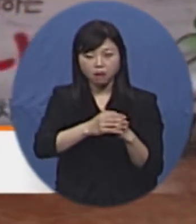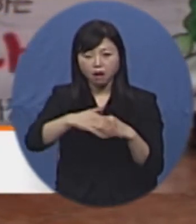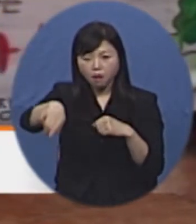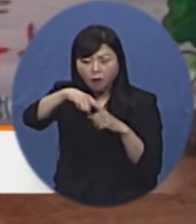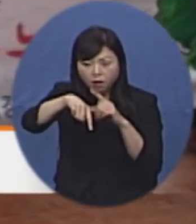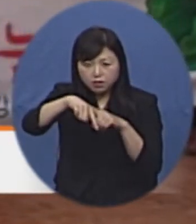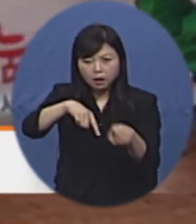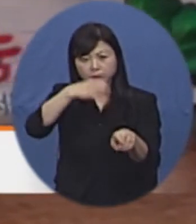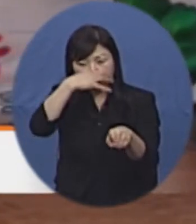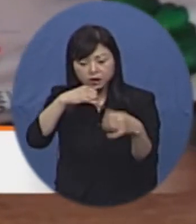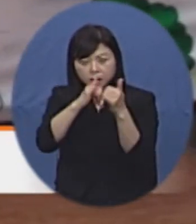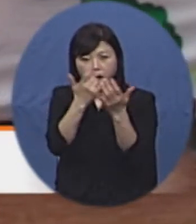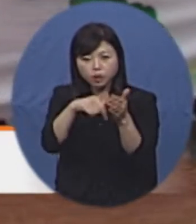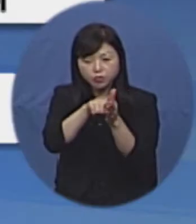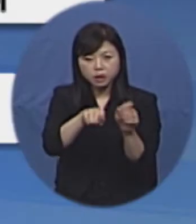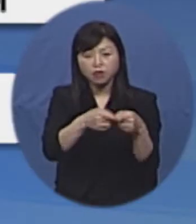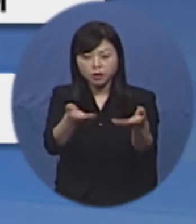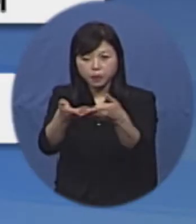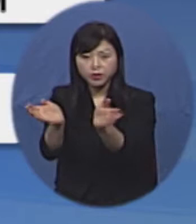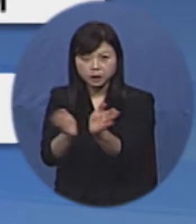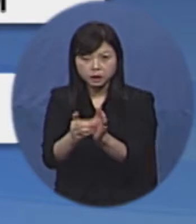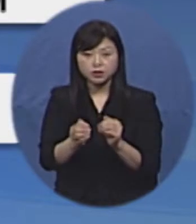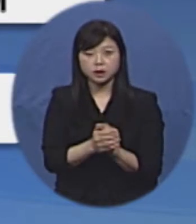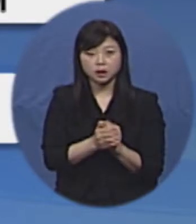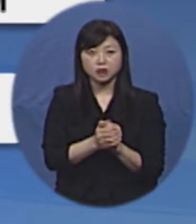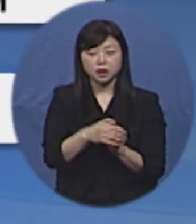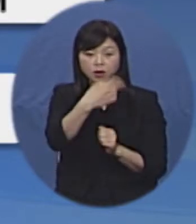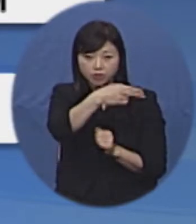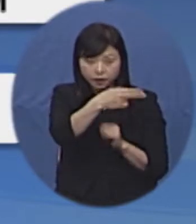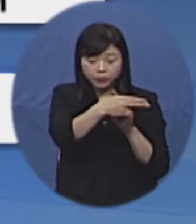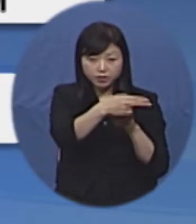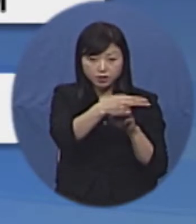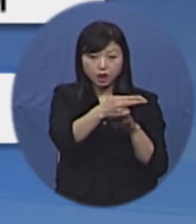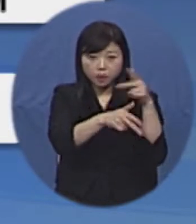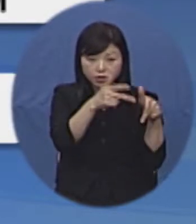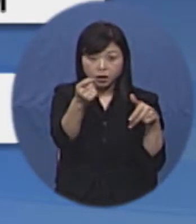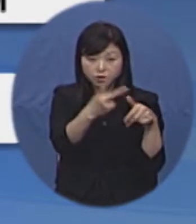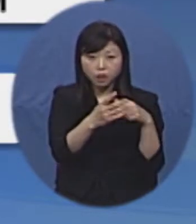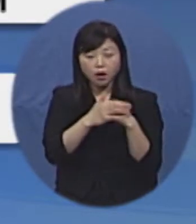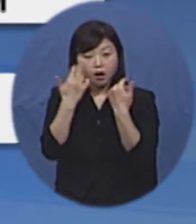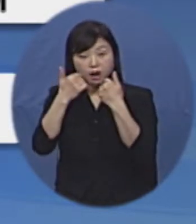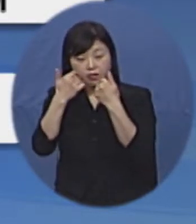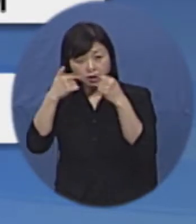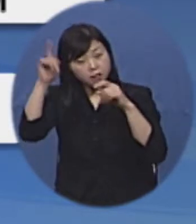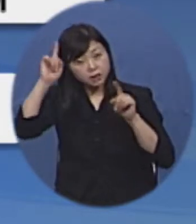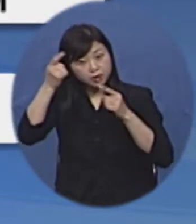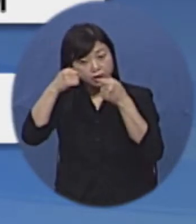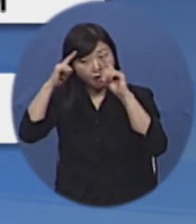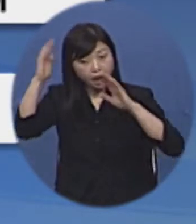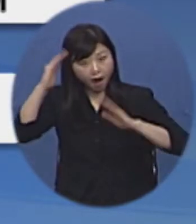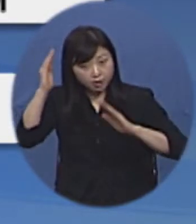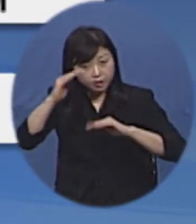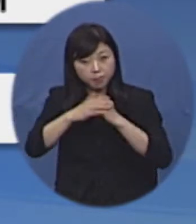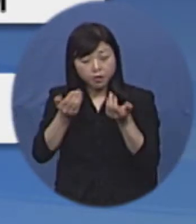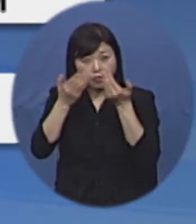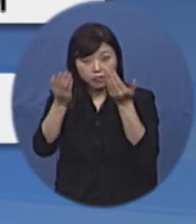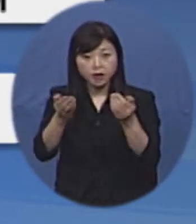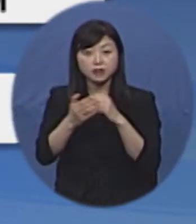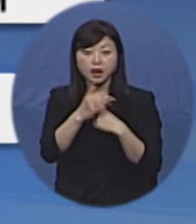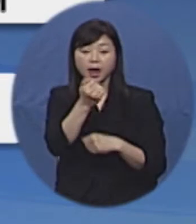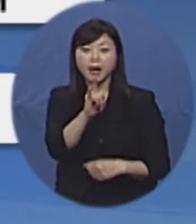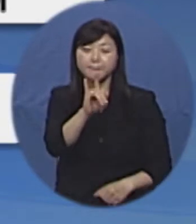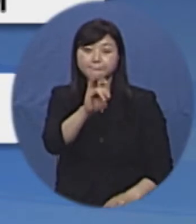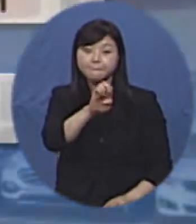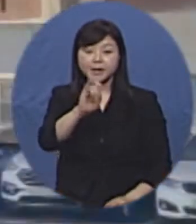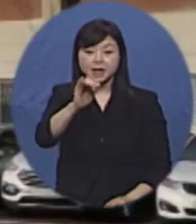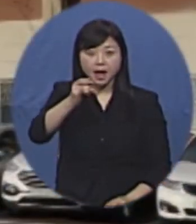취약계층에게 전달됐습니다. 현대제철과 대학생 봉사단인 해피에스가 순천 지역 노인들에게 손수레를